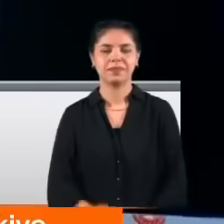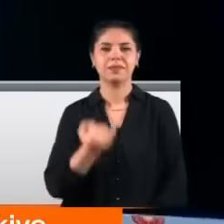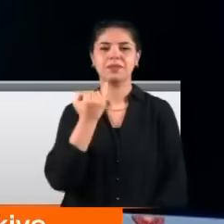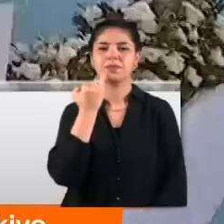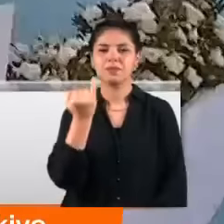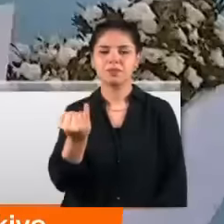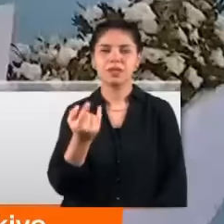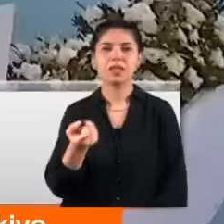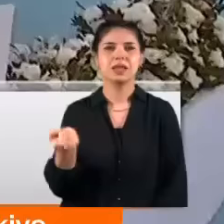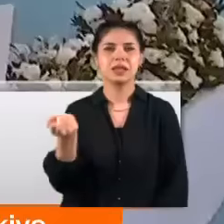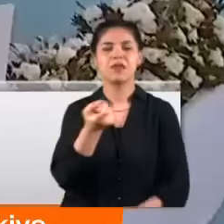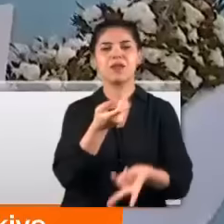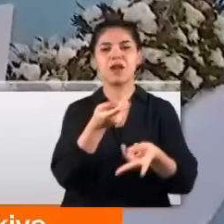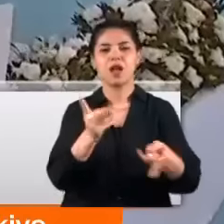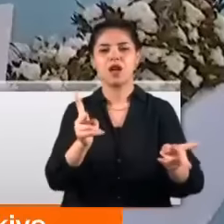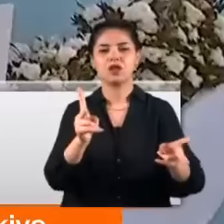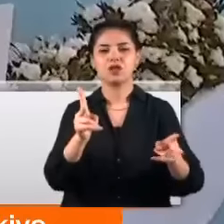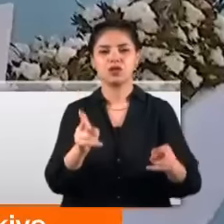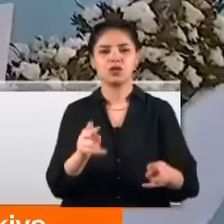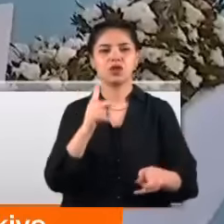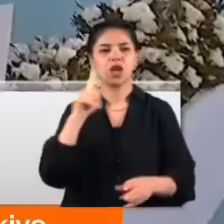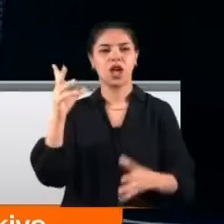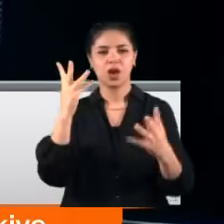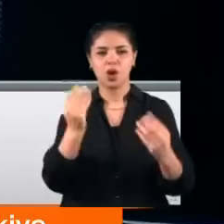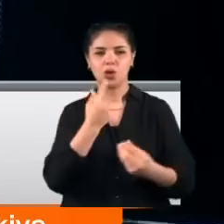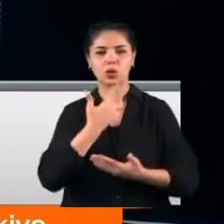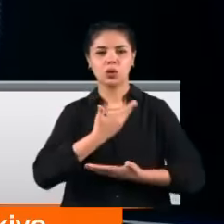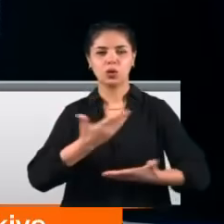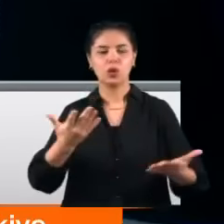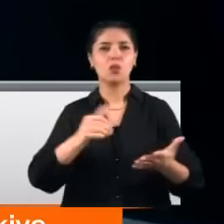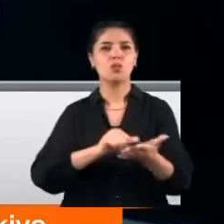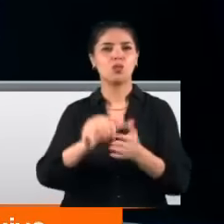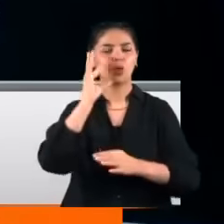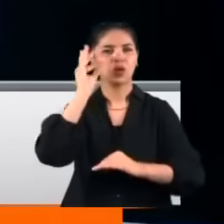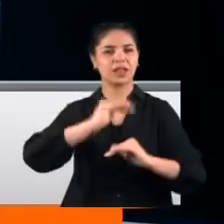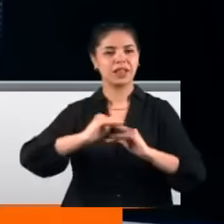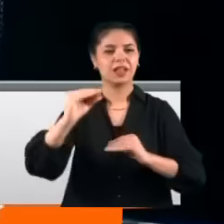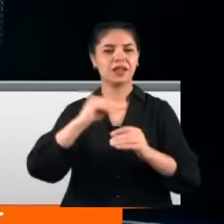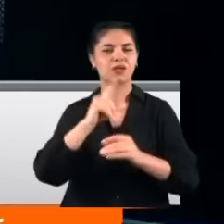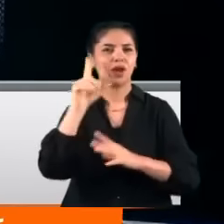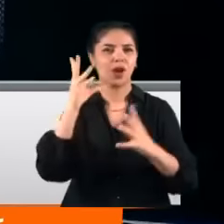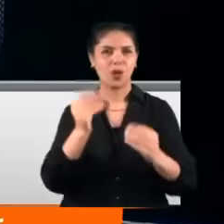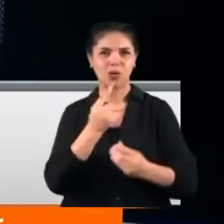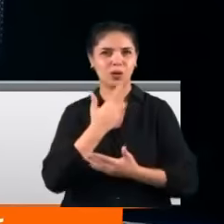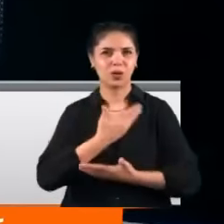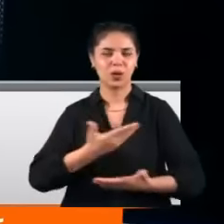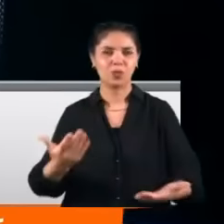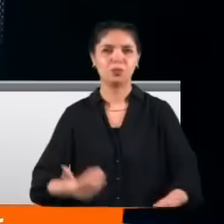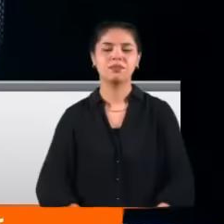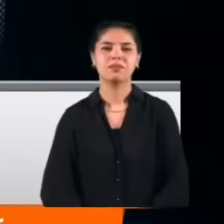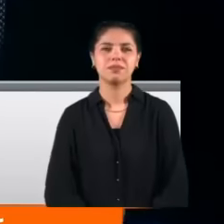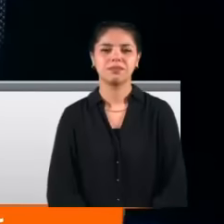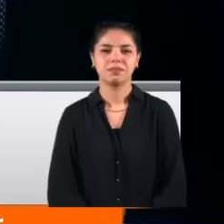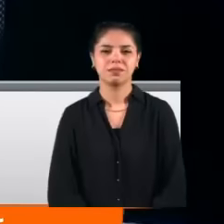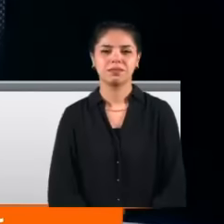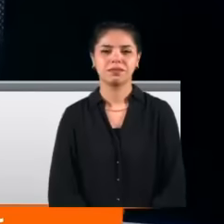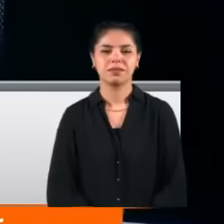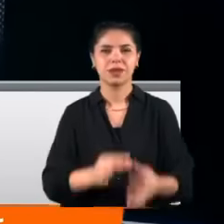ziyaretlerine açılışı hayırlı olsun diyorum. Tüm insanlık için hayırlara vesile olsun diyorum. Ve